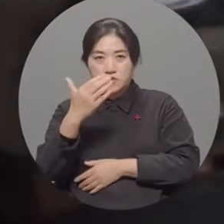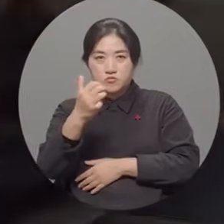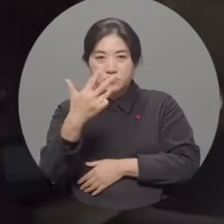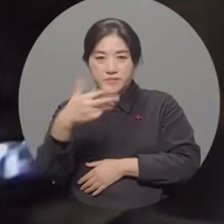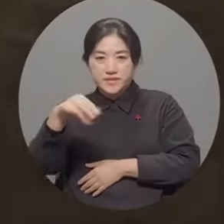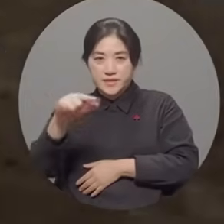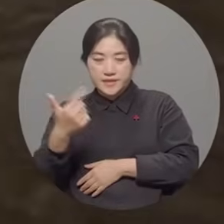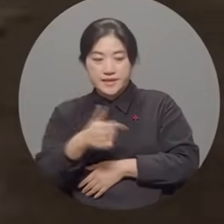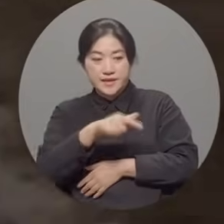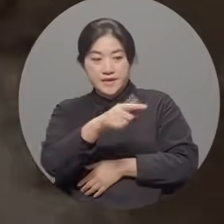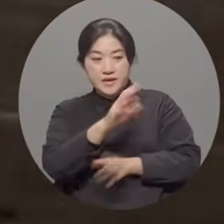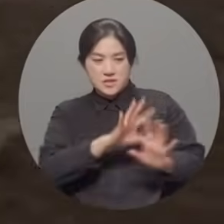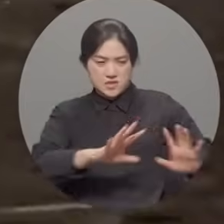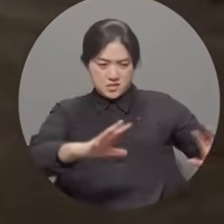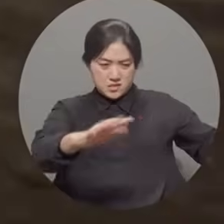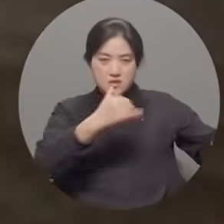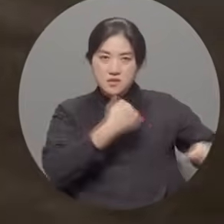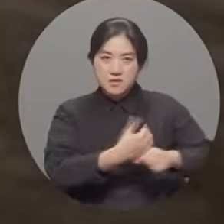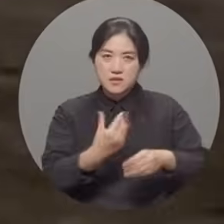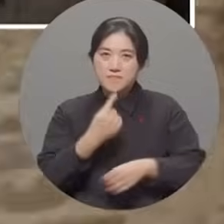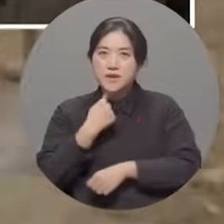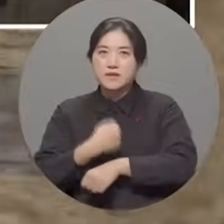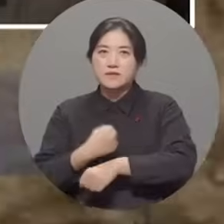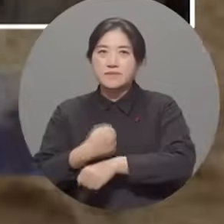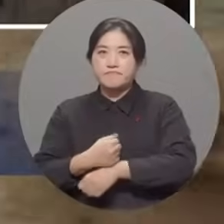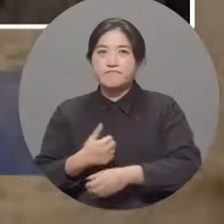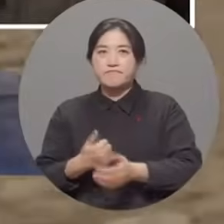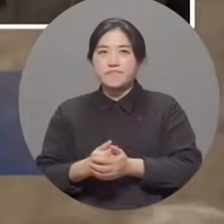칸 유니스를 포위했다고 밝혔습니다.